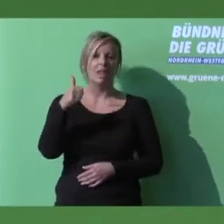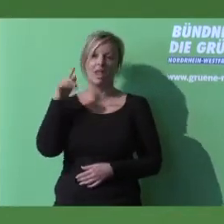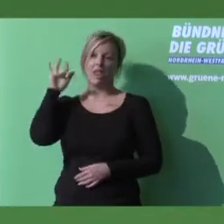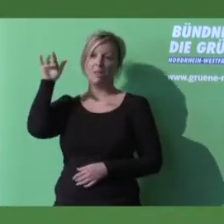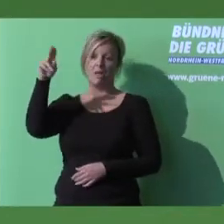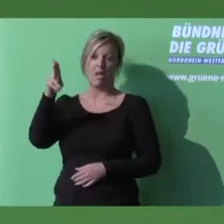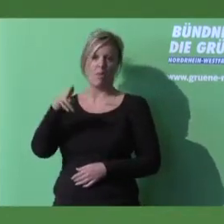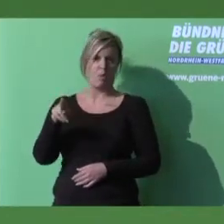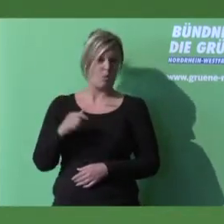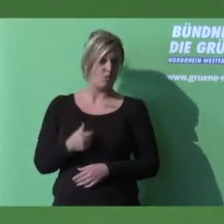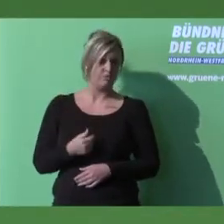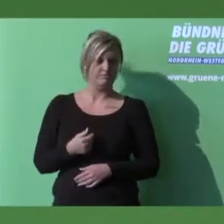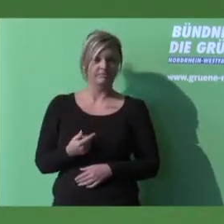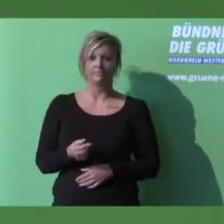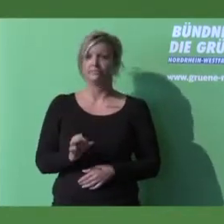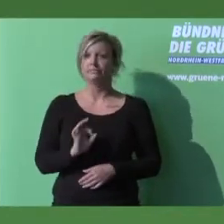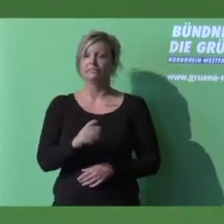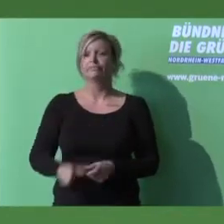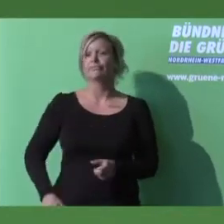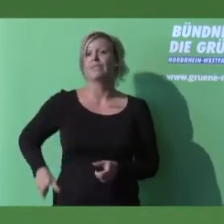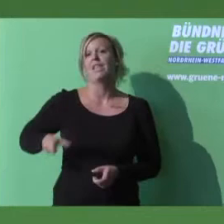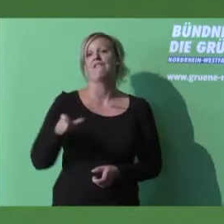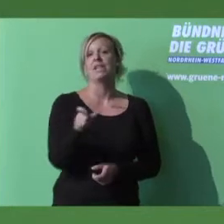Milliarde in Investitionen,